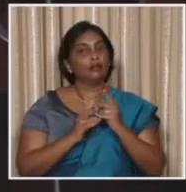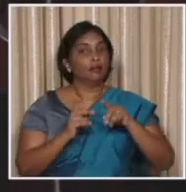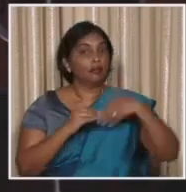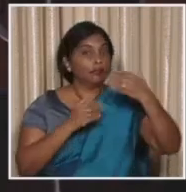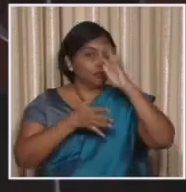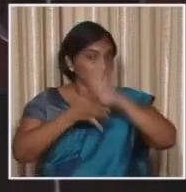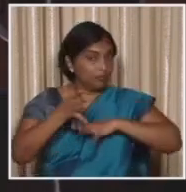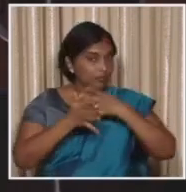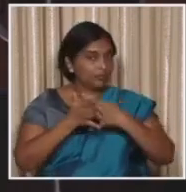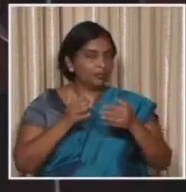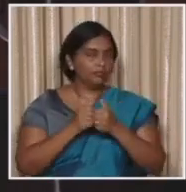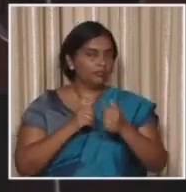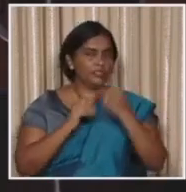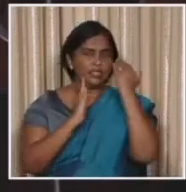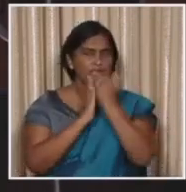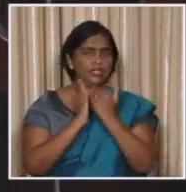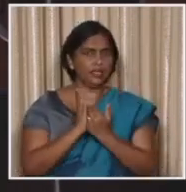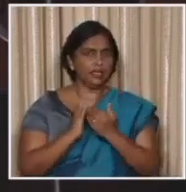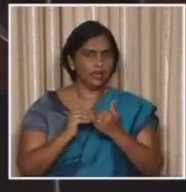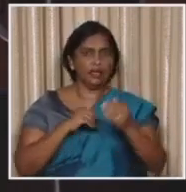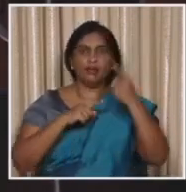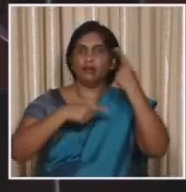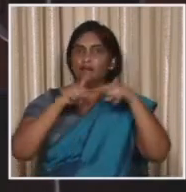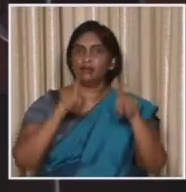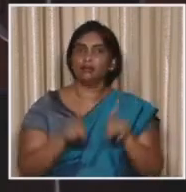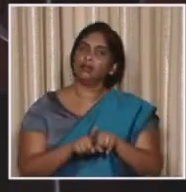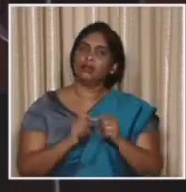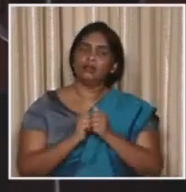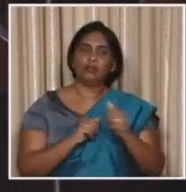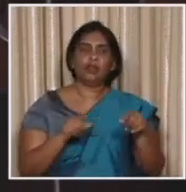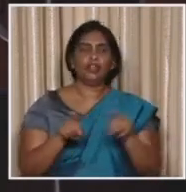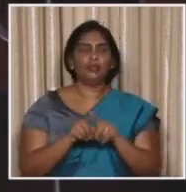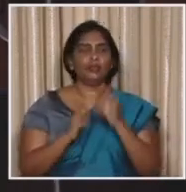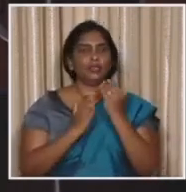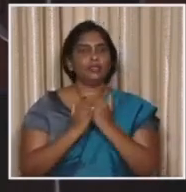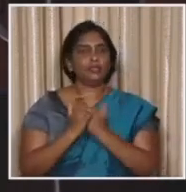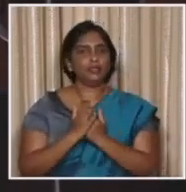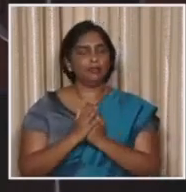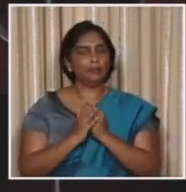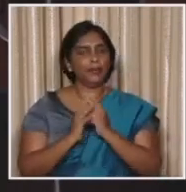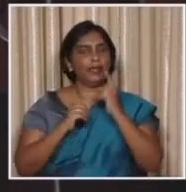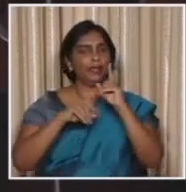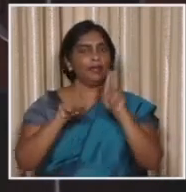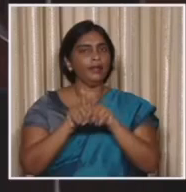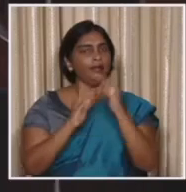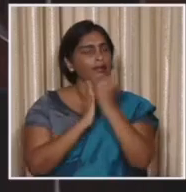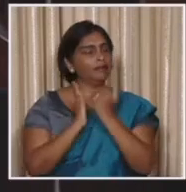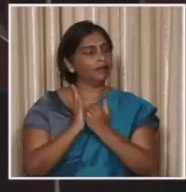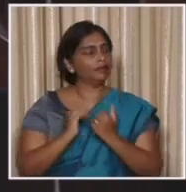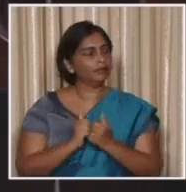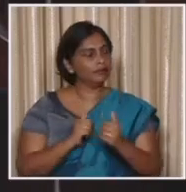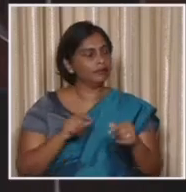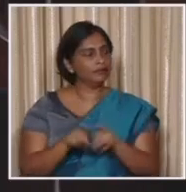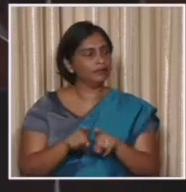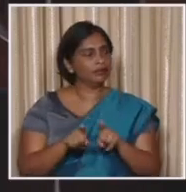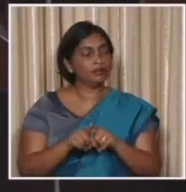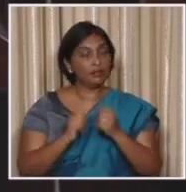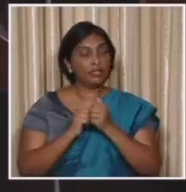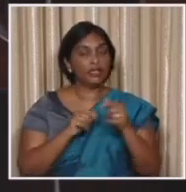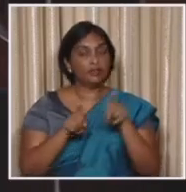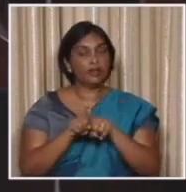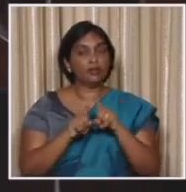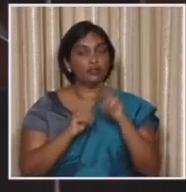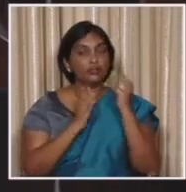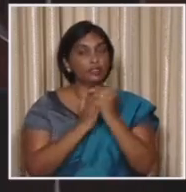ඉඳන්වත් සාමාන්‍ය වෛද්‍යවරයෙකුට රුපියල් 80,000කත් විශේෂඥ වෛද්‍යවරයෙකුට රුපියල් ලක්ෂයකත් රඳවා ගැනීමේ දීමනාව ක්‍රිටේනින් ඇලවන්ස් එකක් දෙන්න